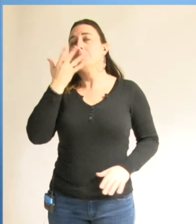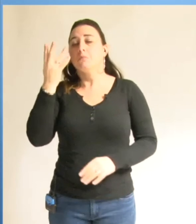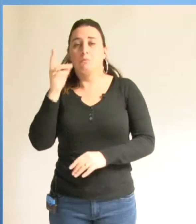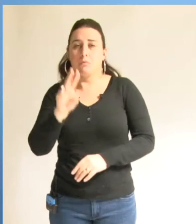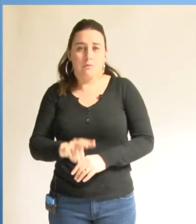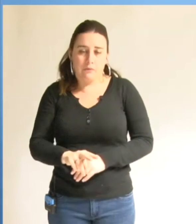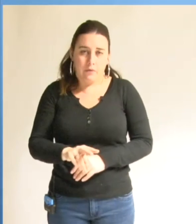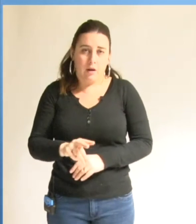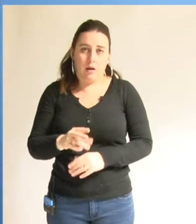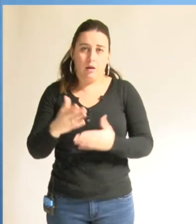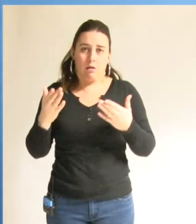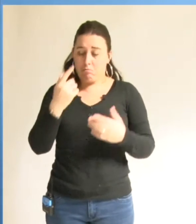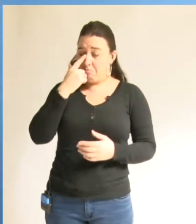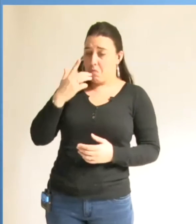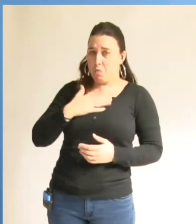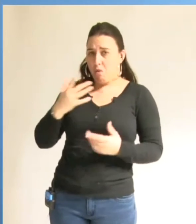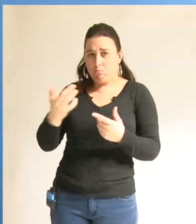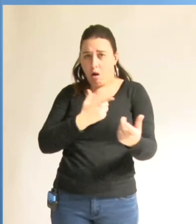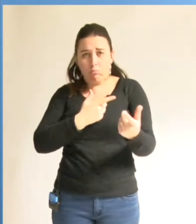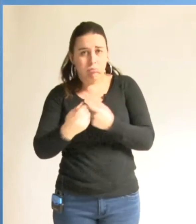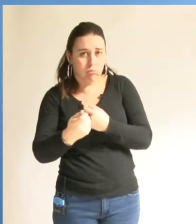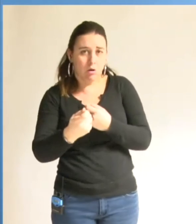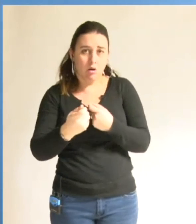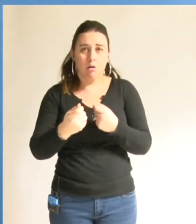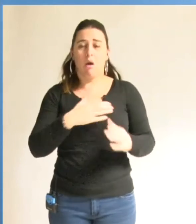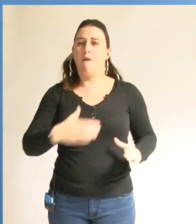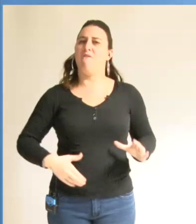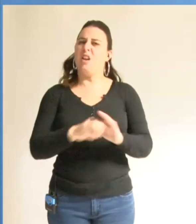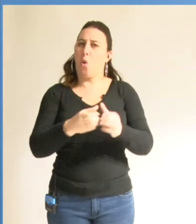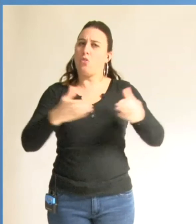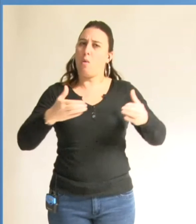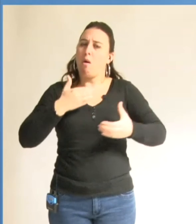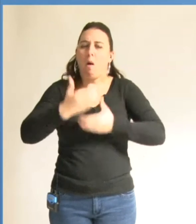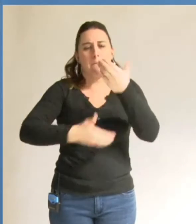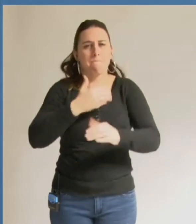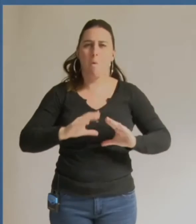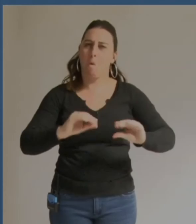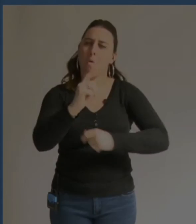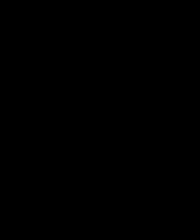qu'elles ne correspondent pas à la tâche qu'une ville comme Grenoble a accomplie.